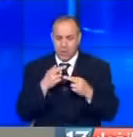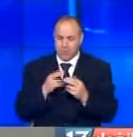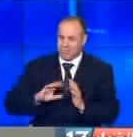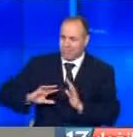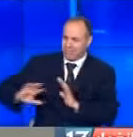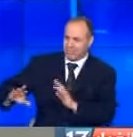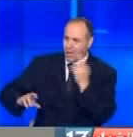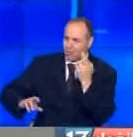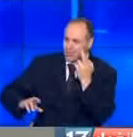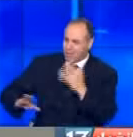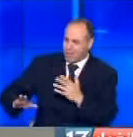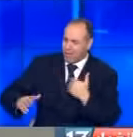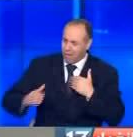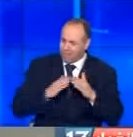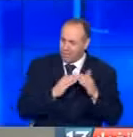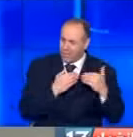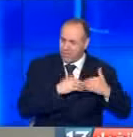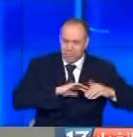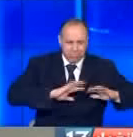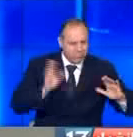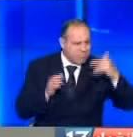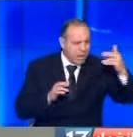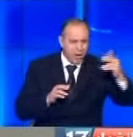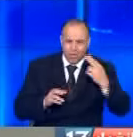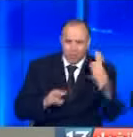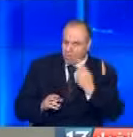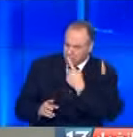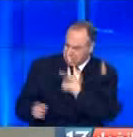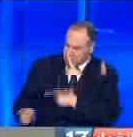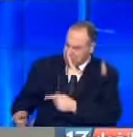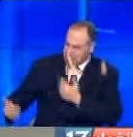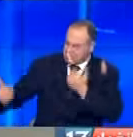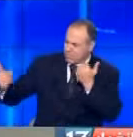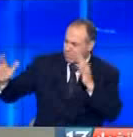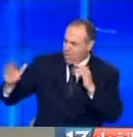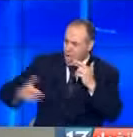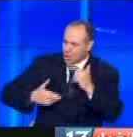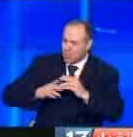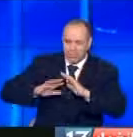متكاملة وتتم مراقبتها صحيا. يعني من استلام